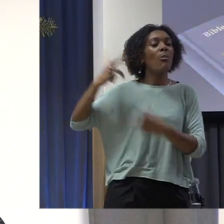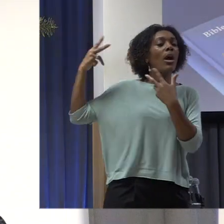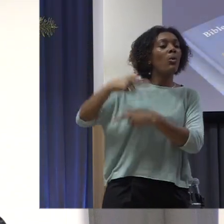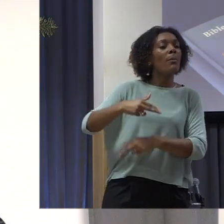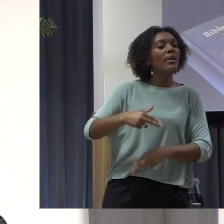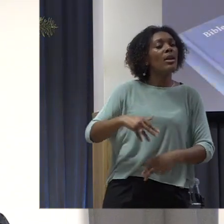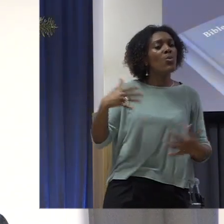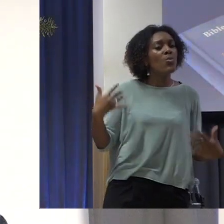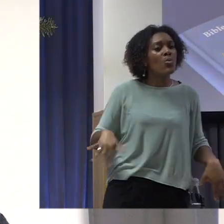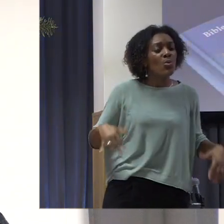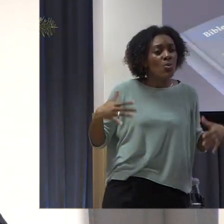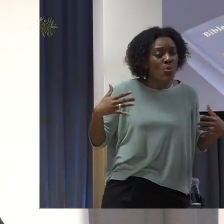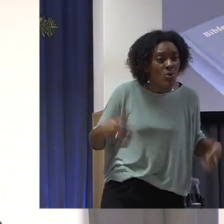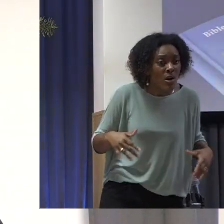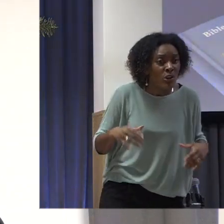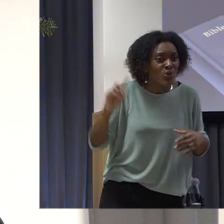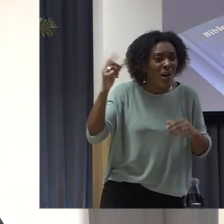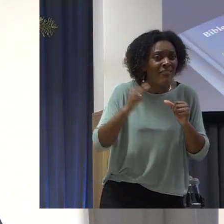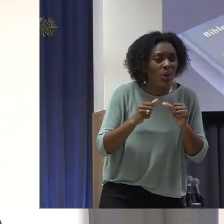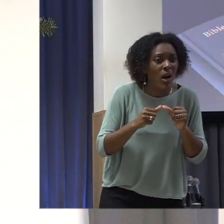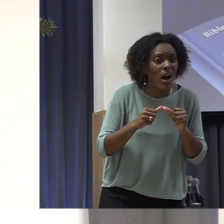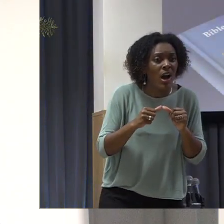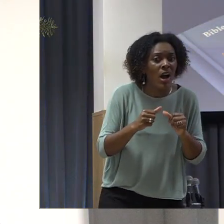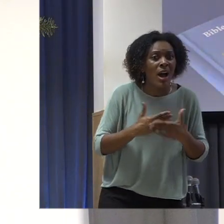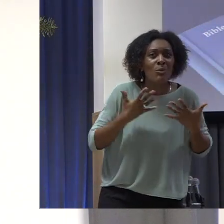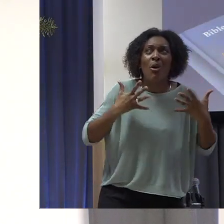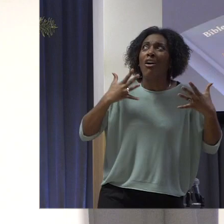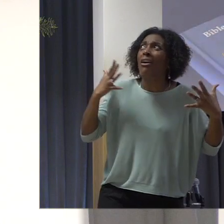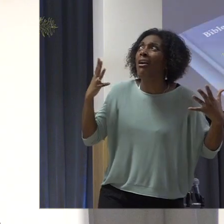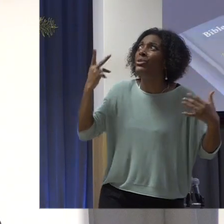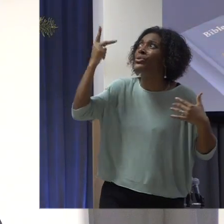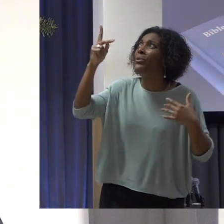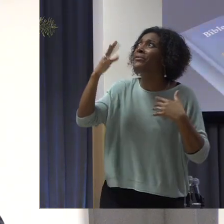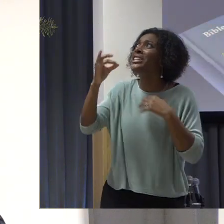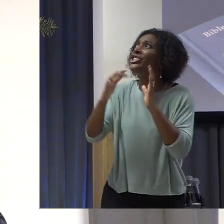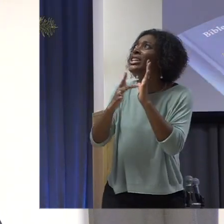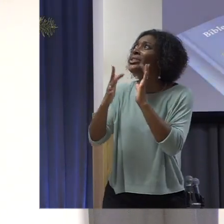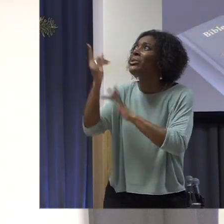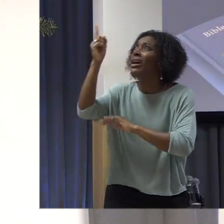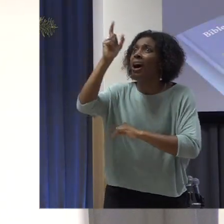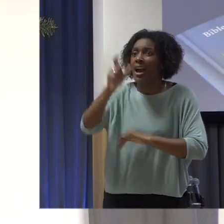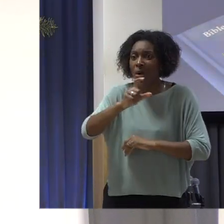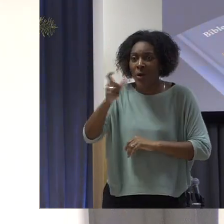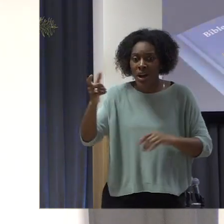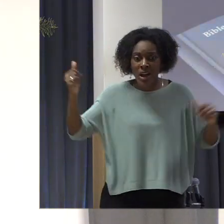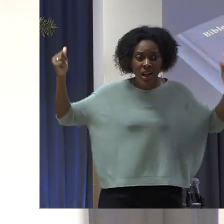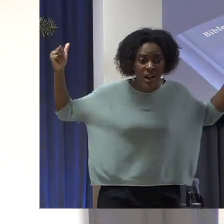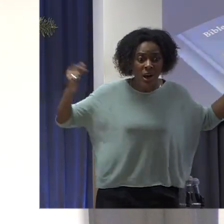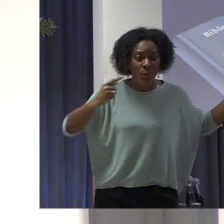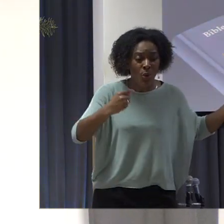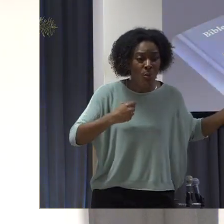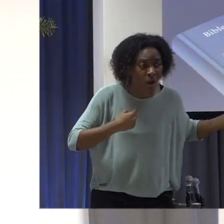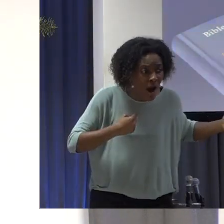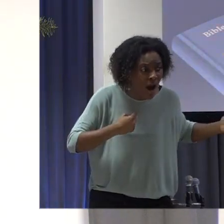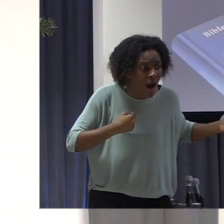compris l'immense amour que Dieu a pour chacun d'entre nous. Et donc pour cela